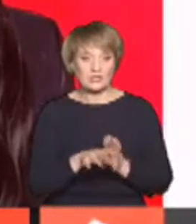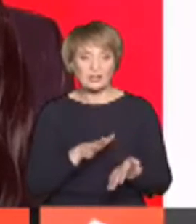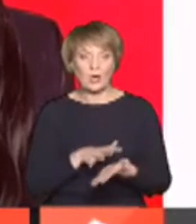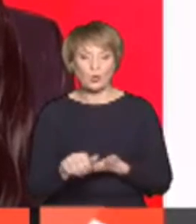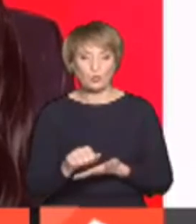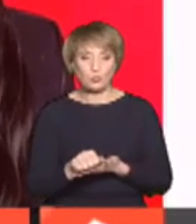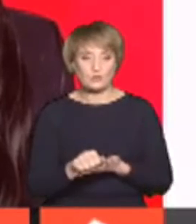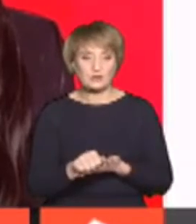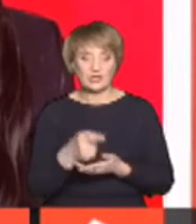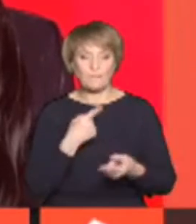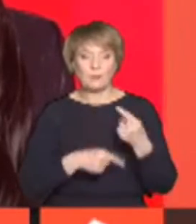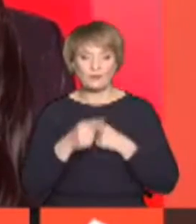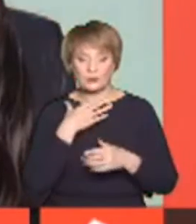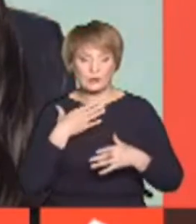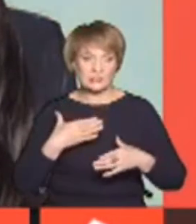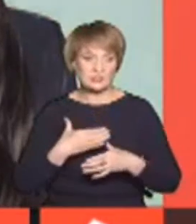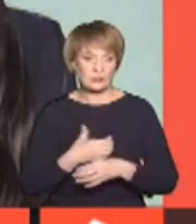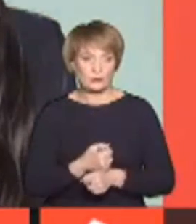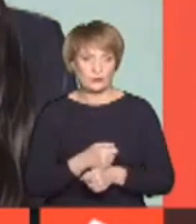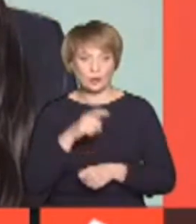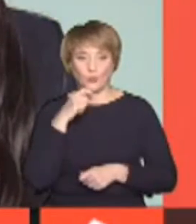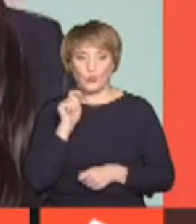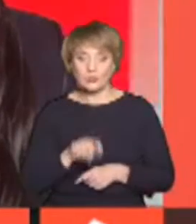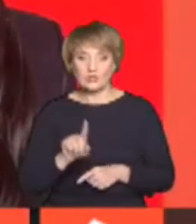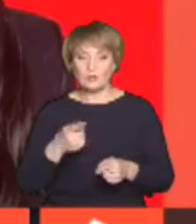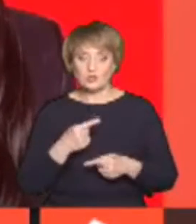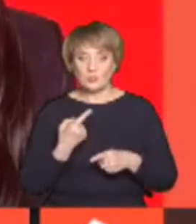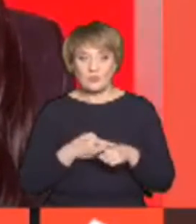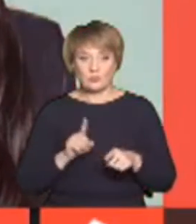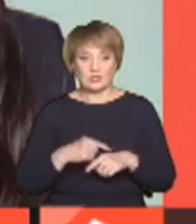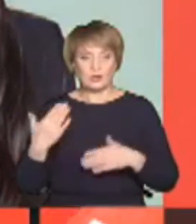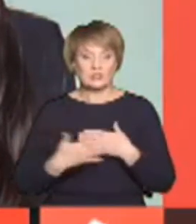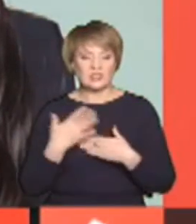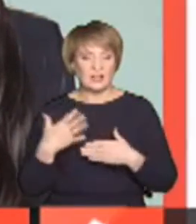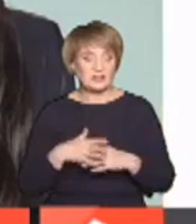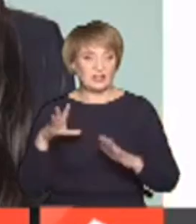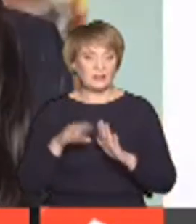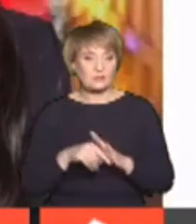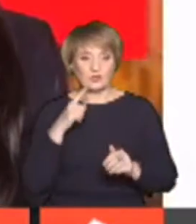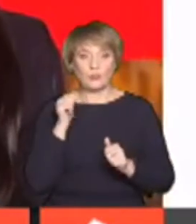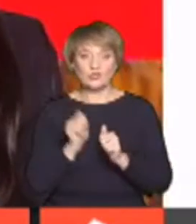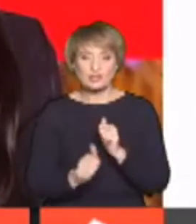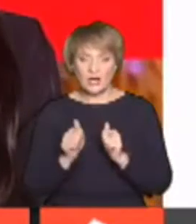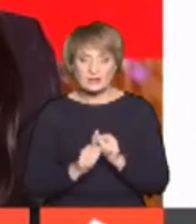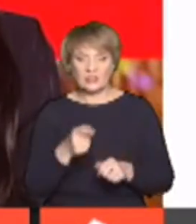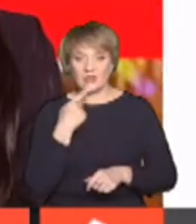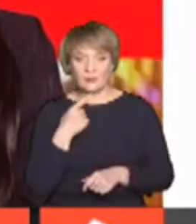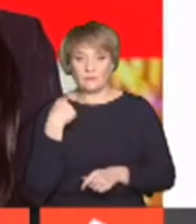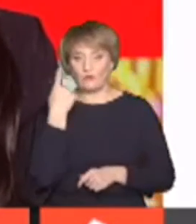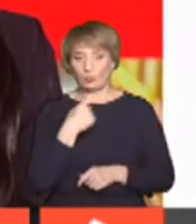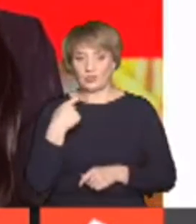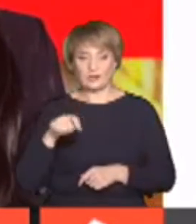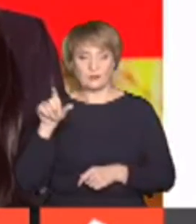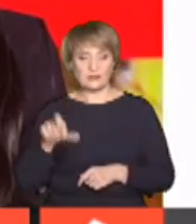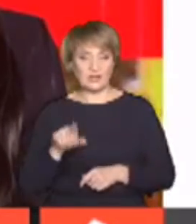його повернули задушеним. Так от Україна чомусь ці санкції не вводить. Ми постійно кажемо там, причому в обличчі президента Зеленського називаємо